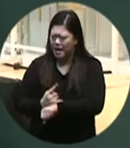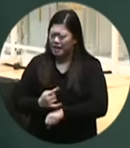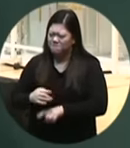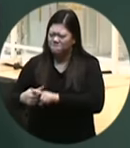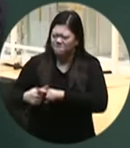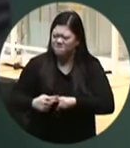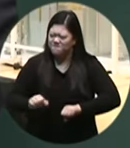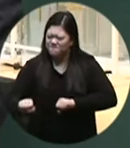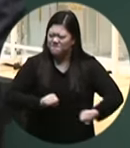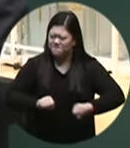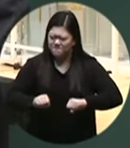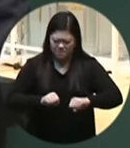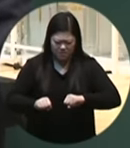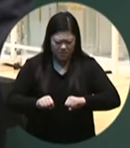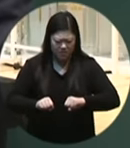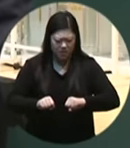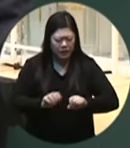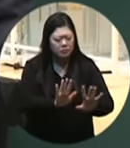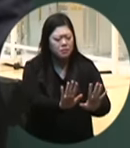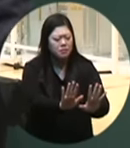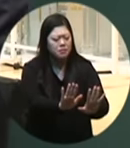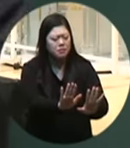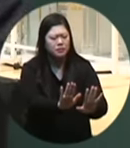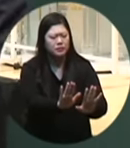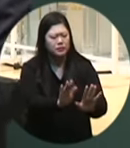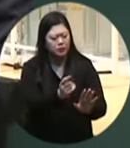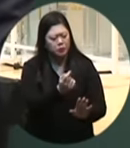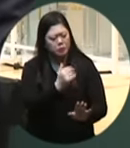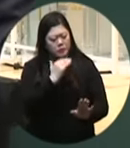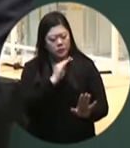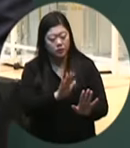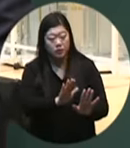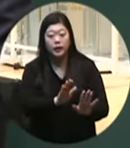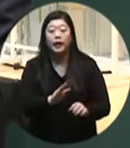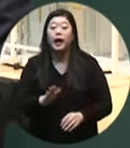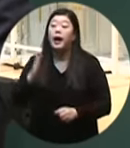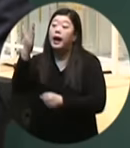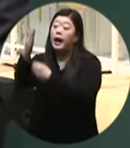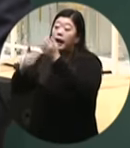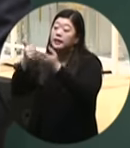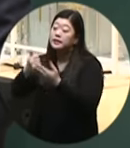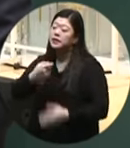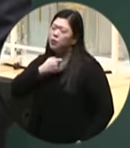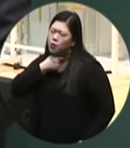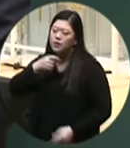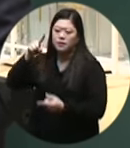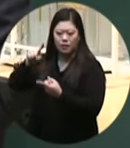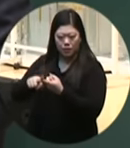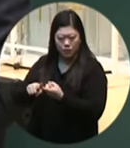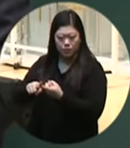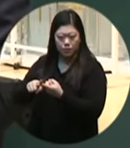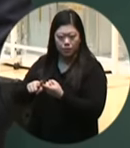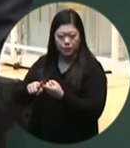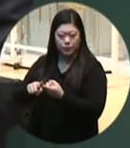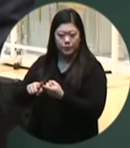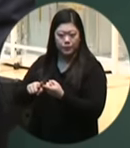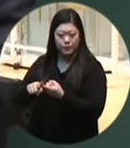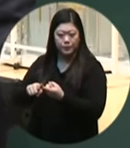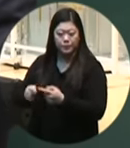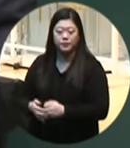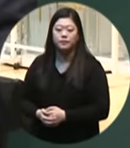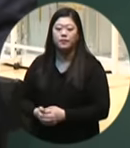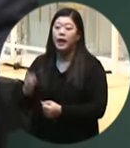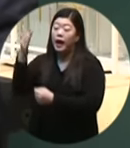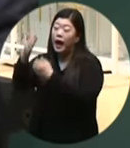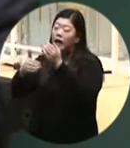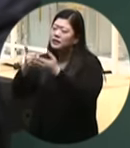그러기엔 너무 아깝죠. But that would not be work well. 정말 하나님이 원하시는 게 뭡니까? What is the one thing that God desires? 그걸